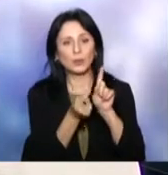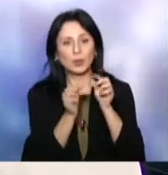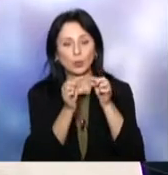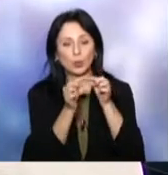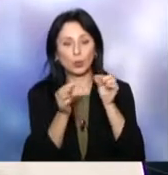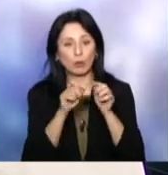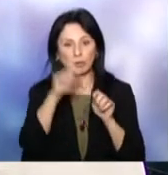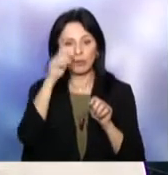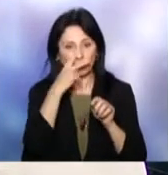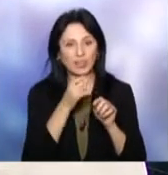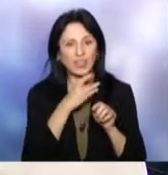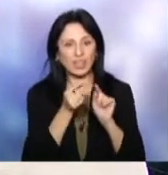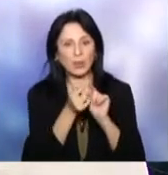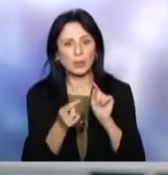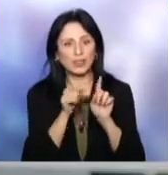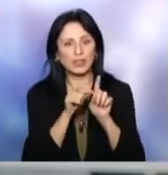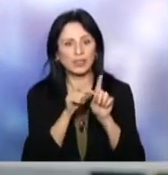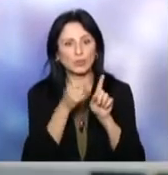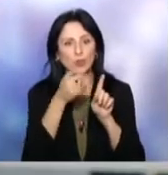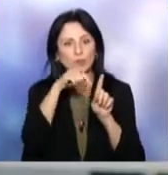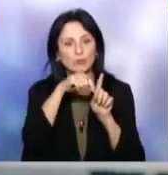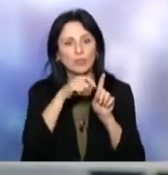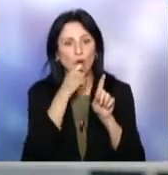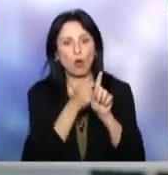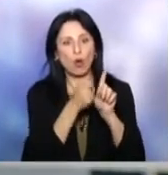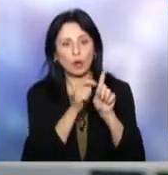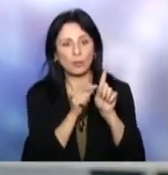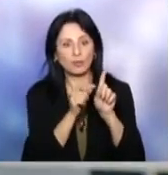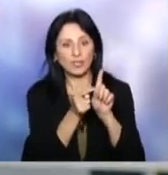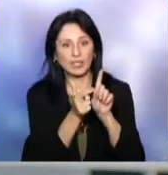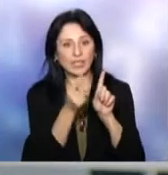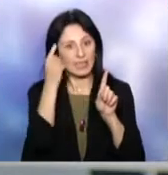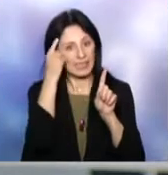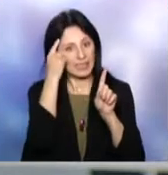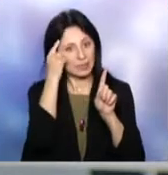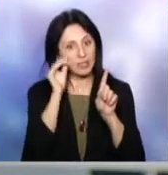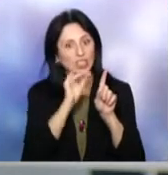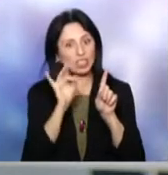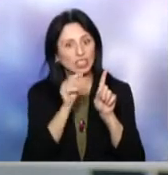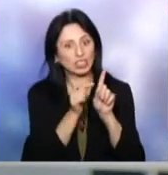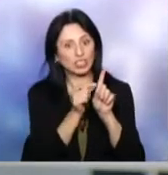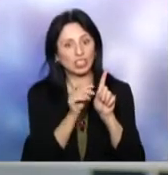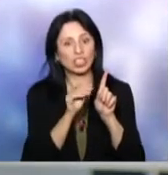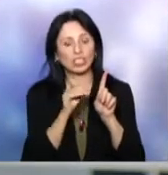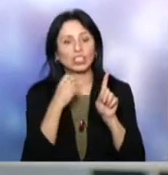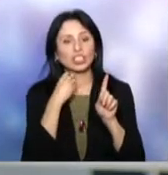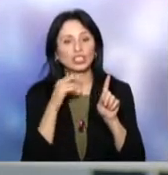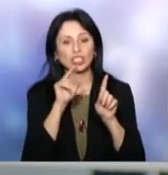ჯირკვალი და ტერმინიც არსებობს ასეთი, თმის და ცხიმოვანი ჯირკვლის